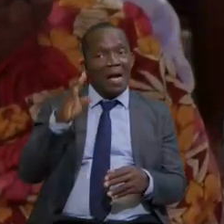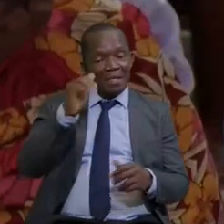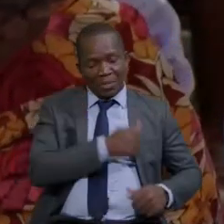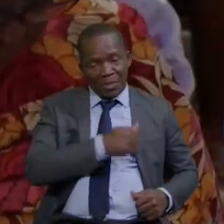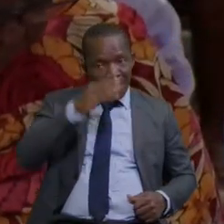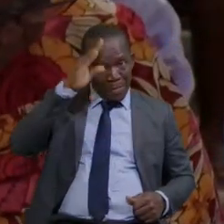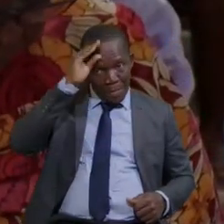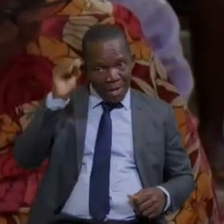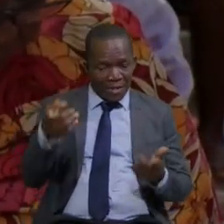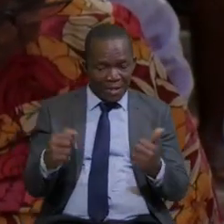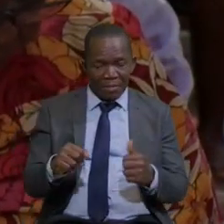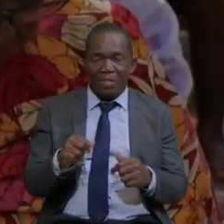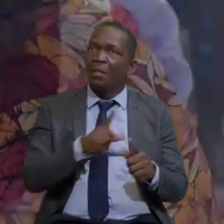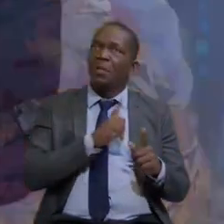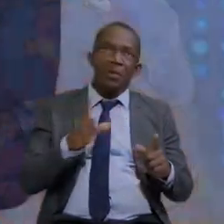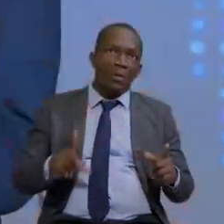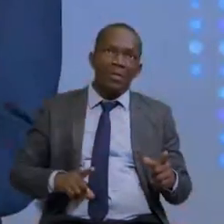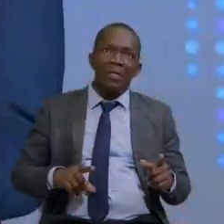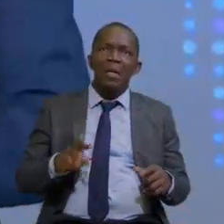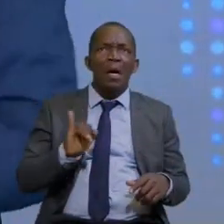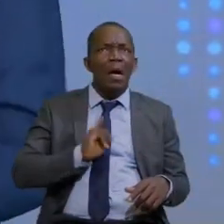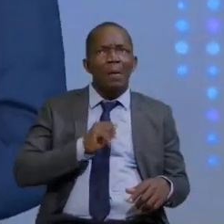Seigneur, je ne suis pas digne.